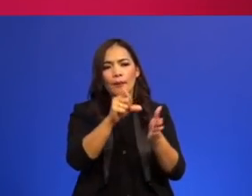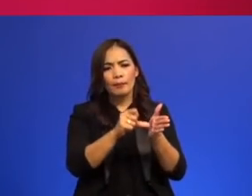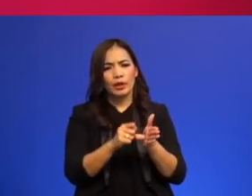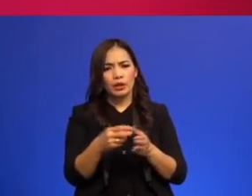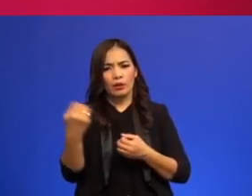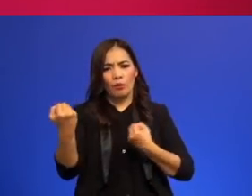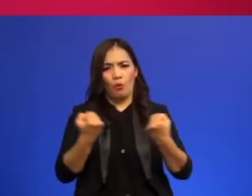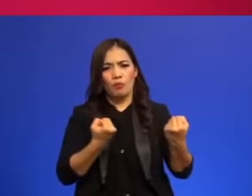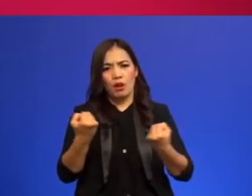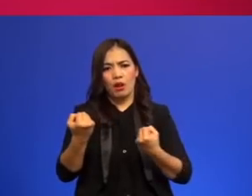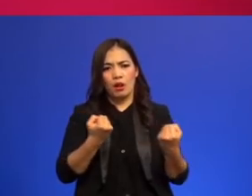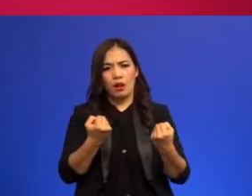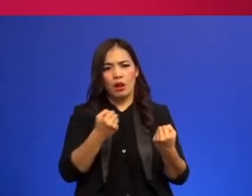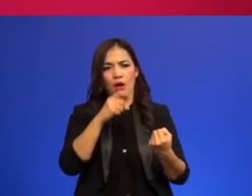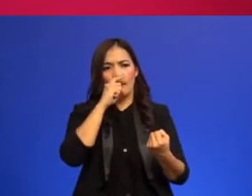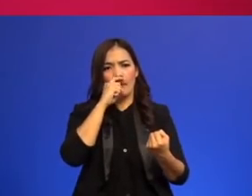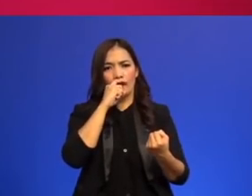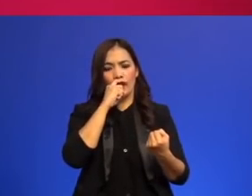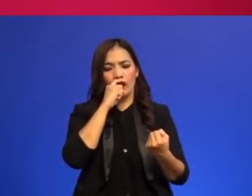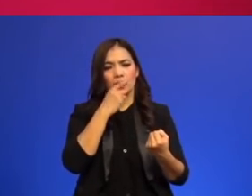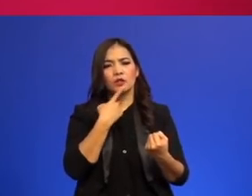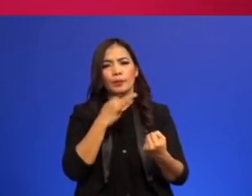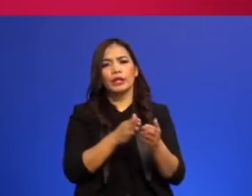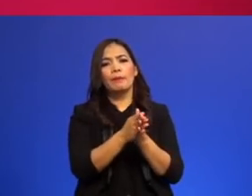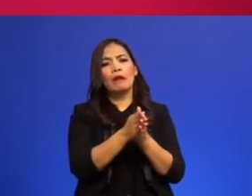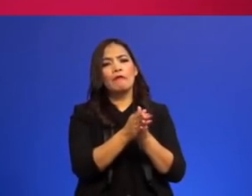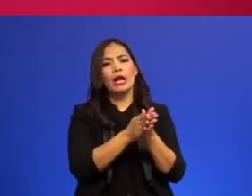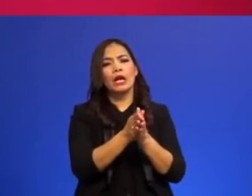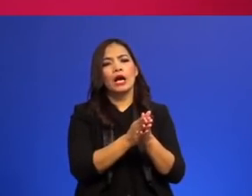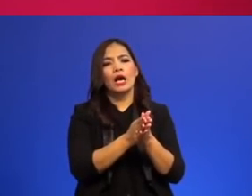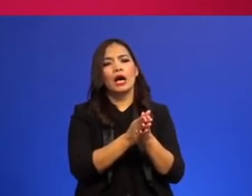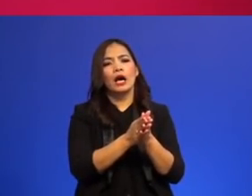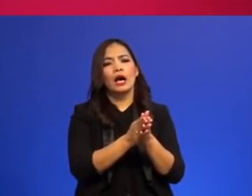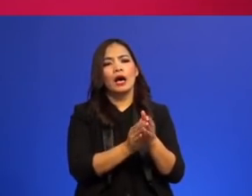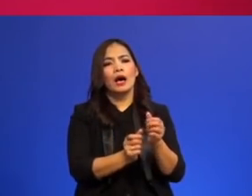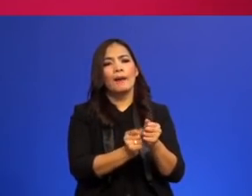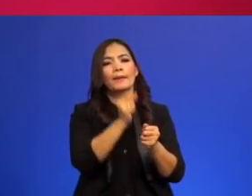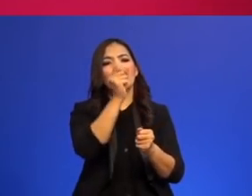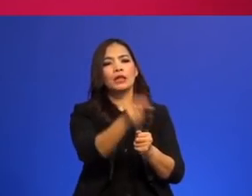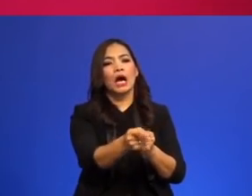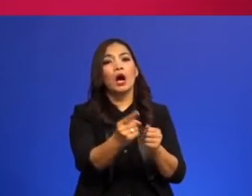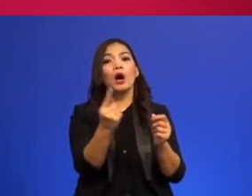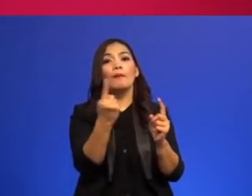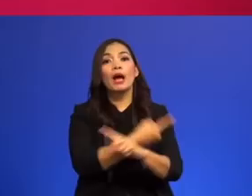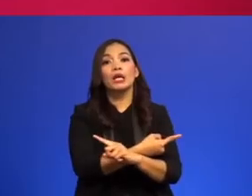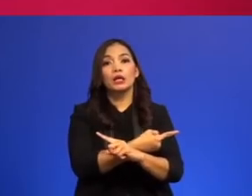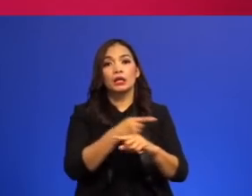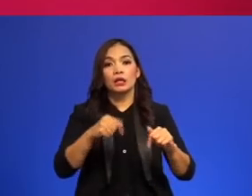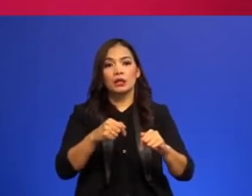dong pap. Papanya mau diperalat untuk minta kita. Kita harus tegas berkata tidak.